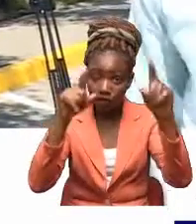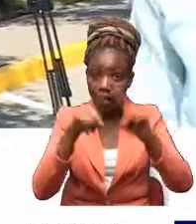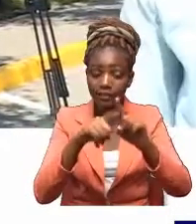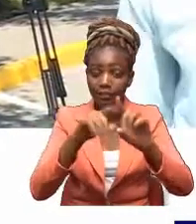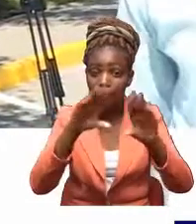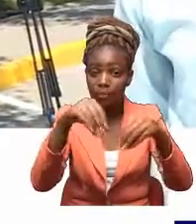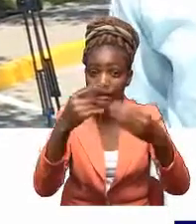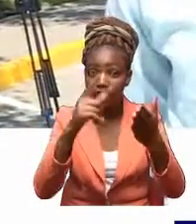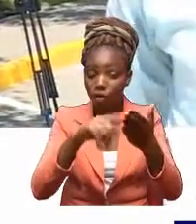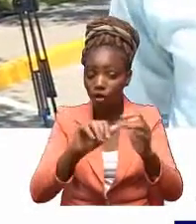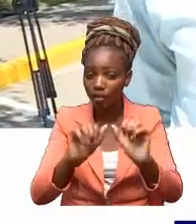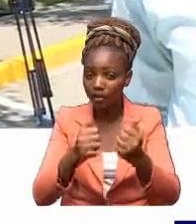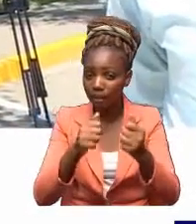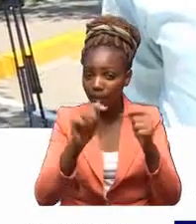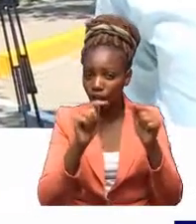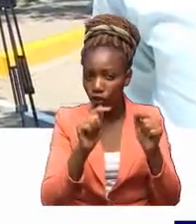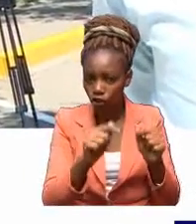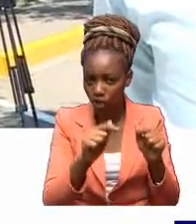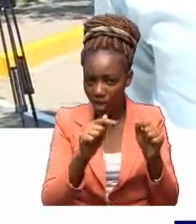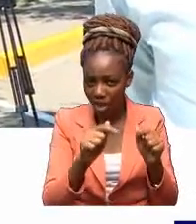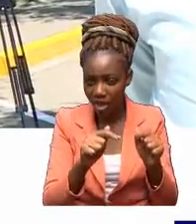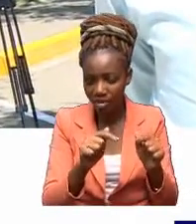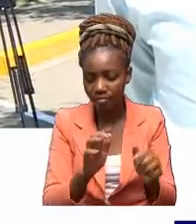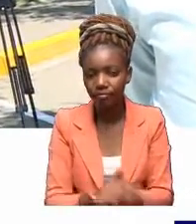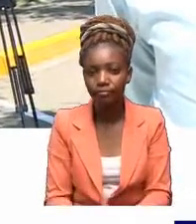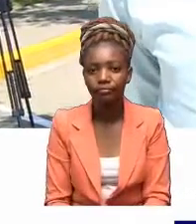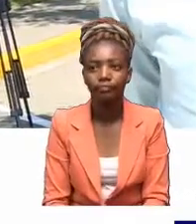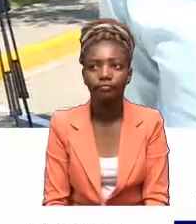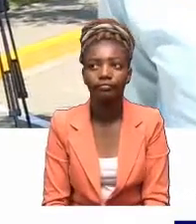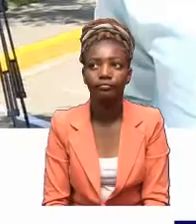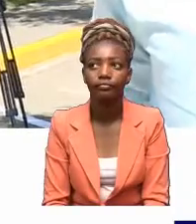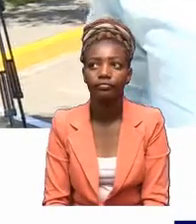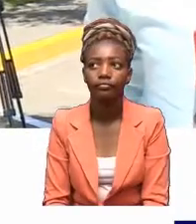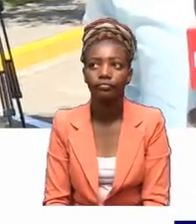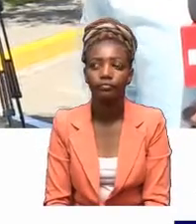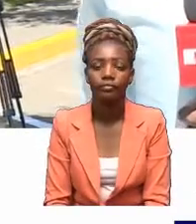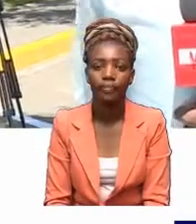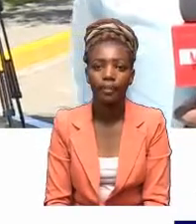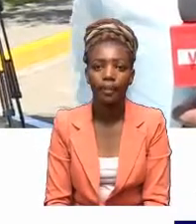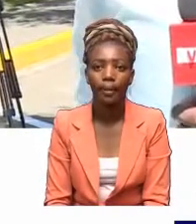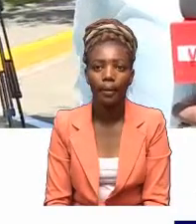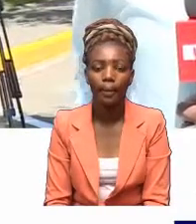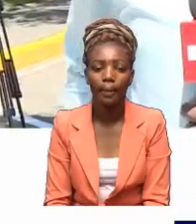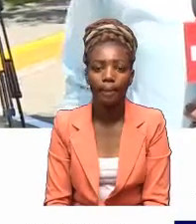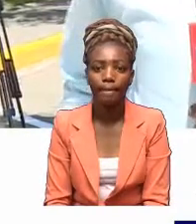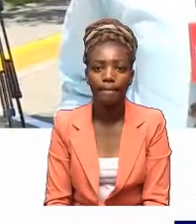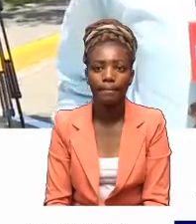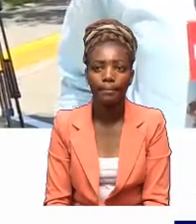hivi na baadhi ya viongozi pia wale ambao wameweza kuja mzee Moi kwa studio.